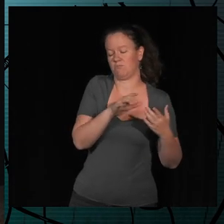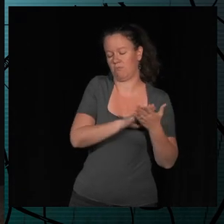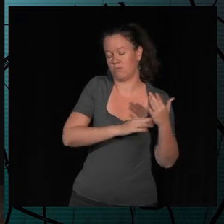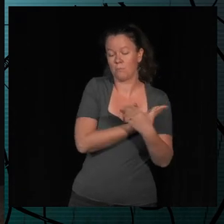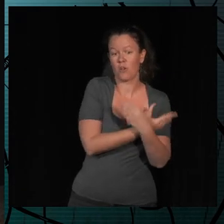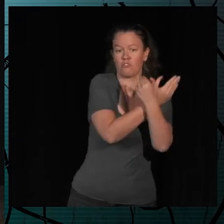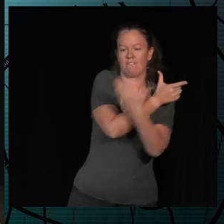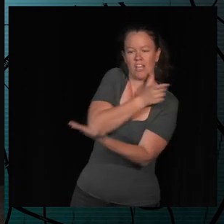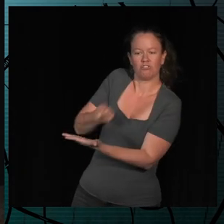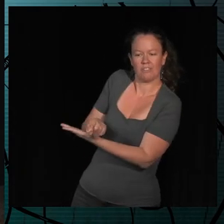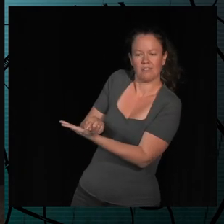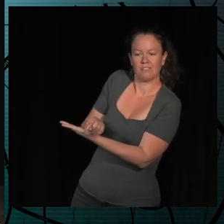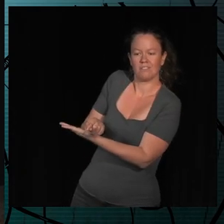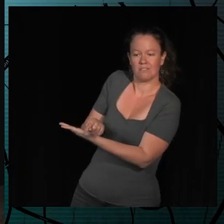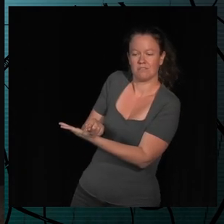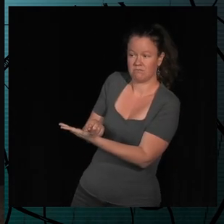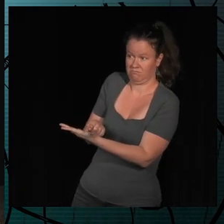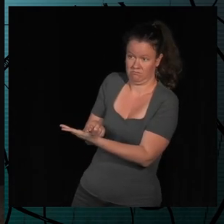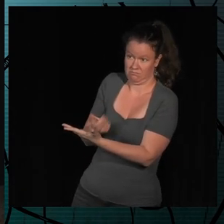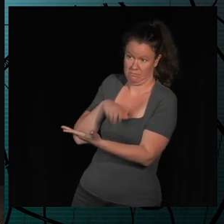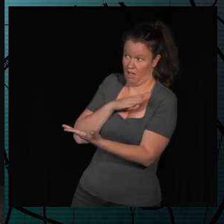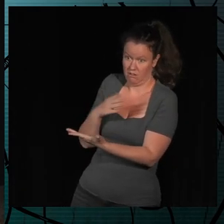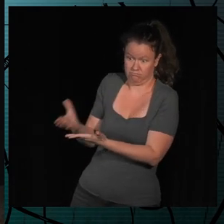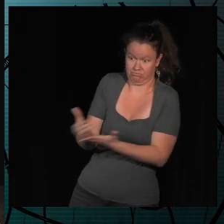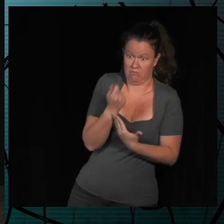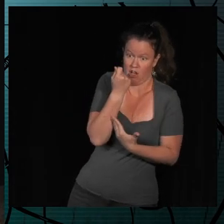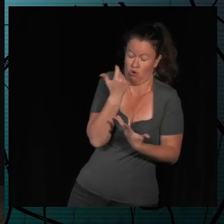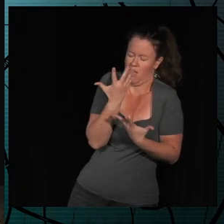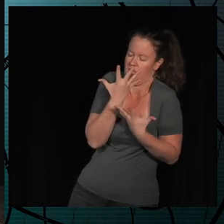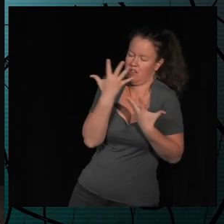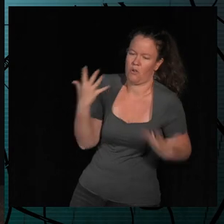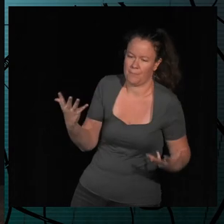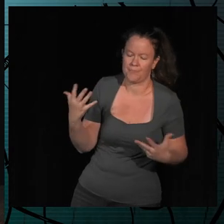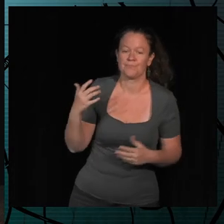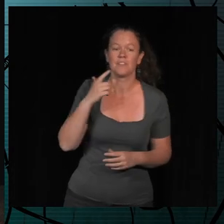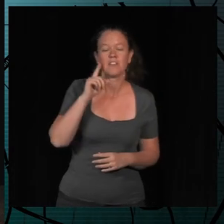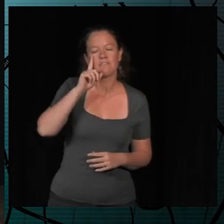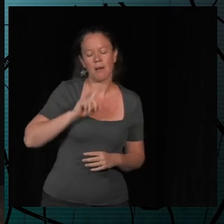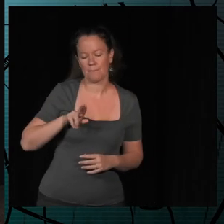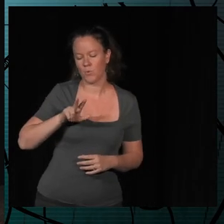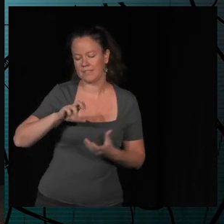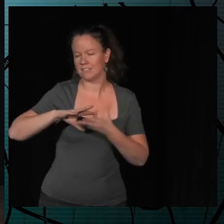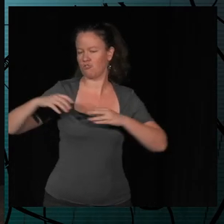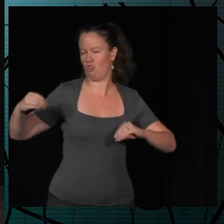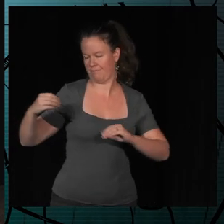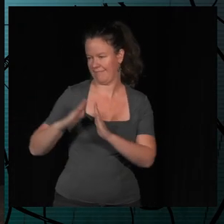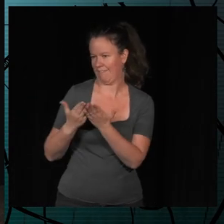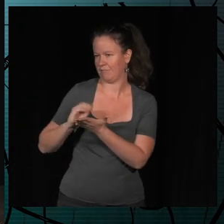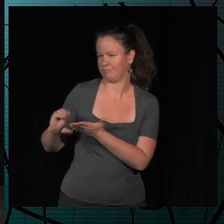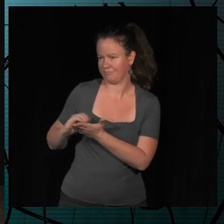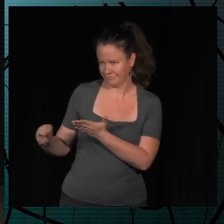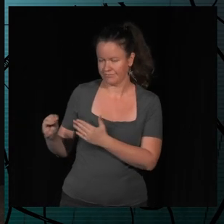maintenant très connus et cent les a mis à jour mais on les sont connu depuis le pouce bleu de Facebook les mécanismes de captation de